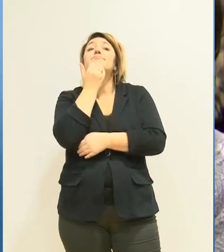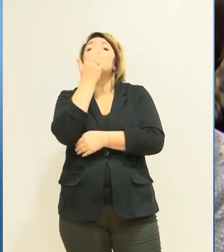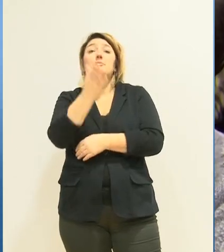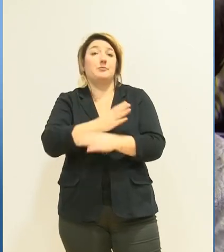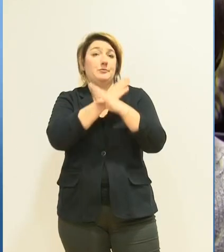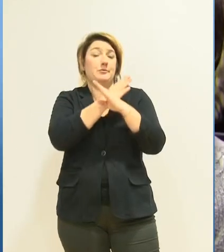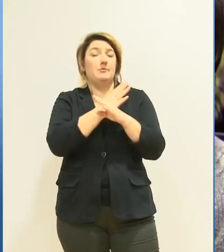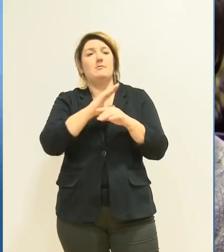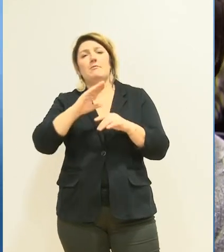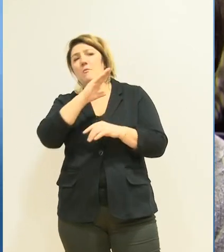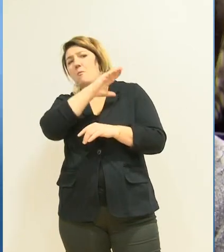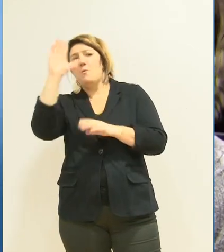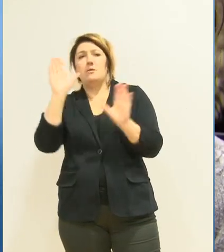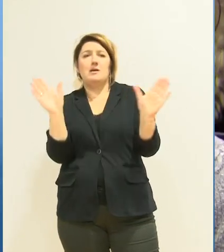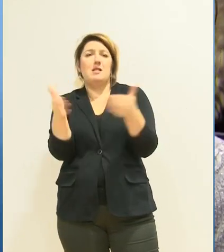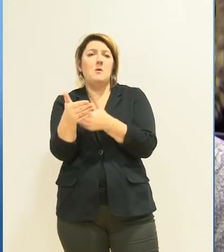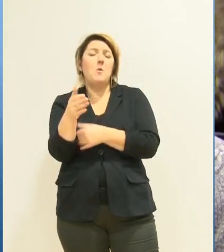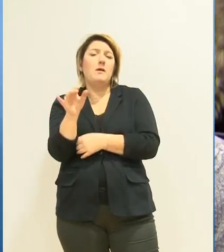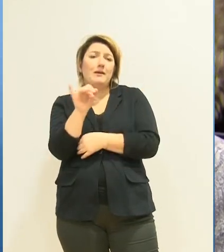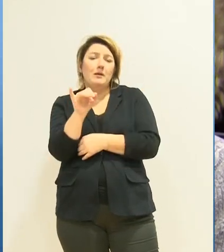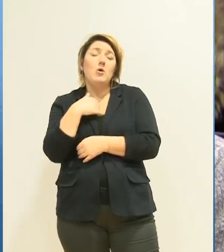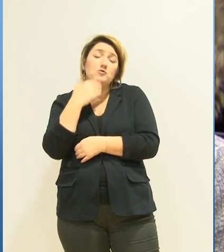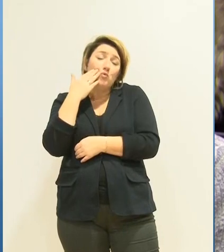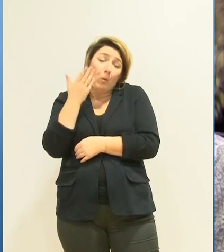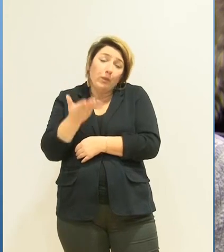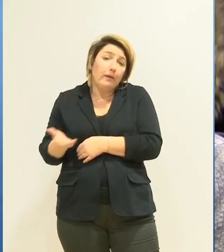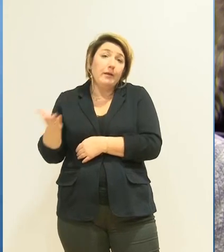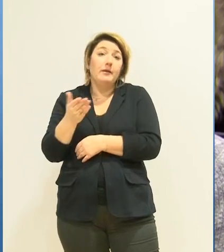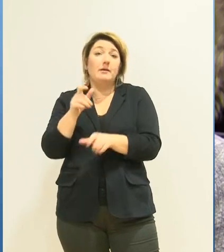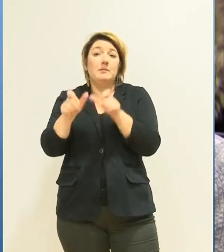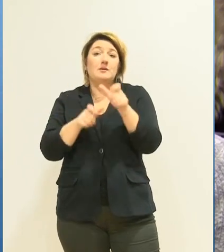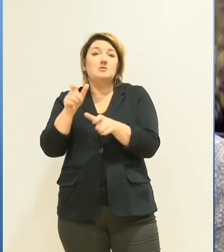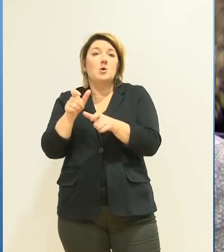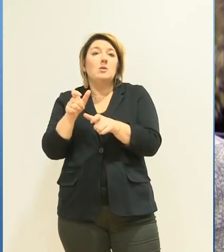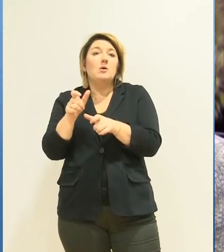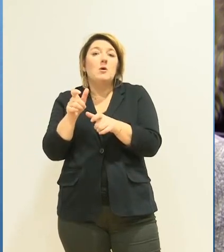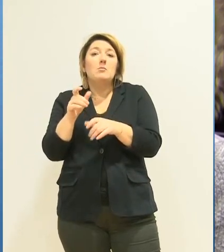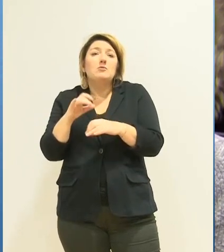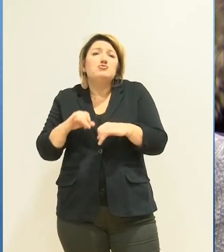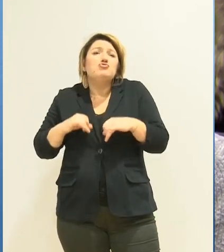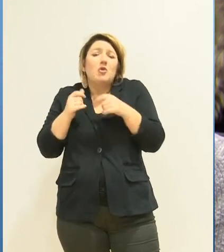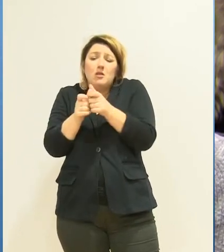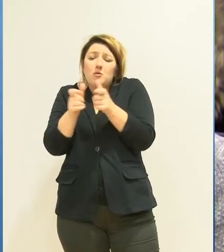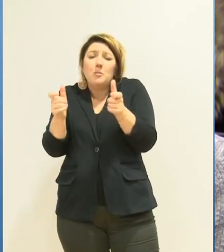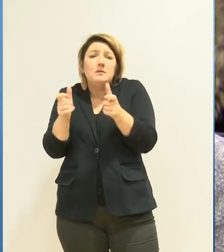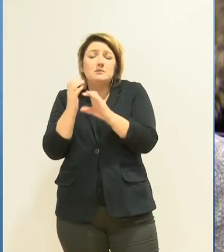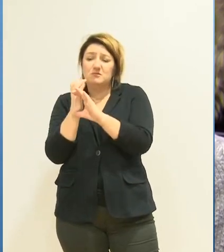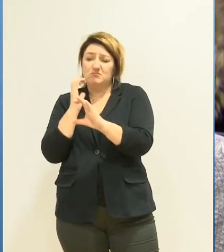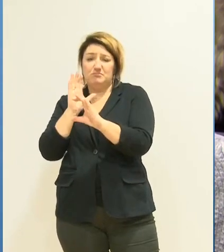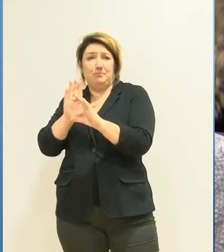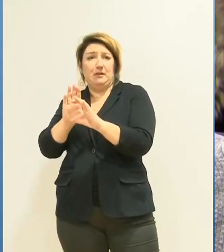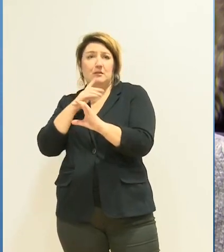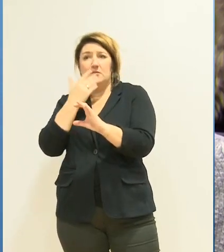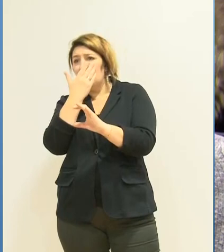que je connais aussi ce sont de jeunes compagnies qui pour leur matériel ont ce type de véhicule et qui dit mme peuvent absolument pas se payer un au type de véhicule